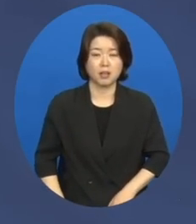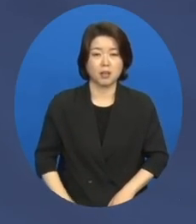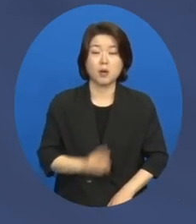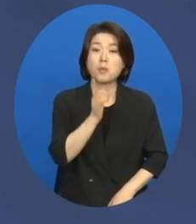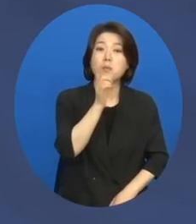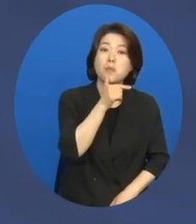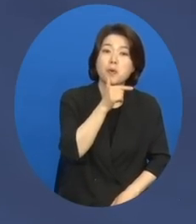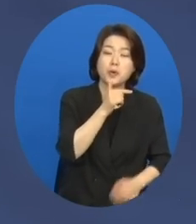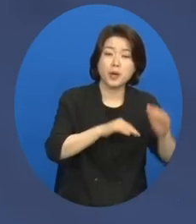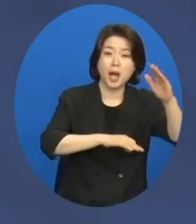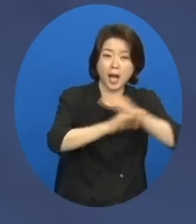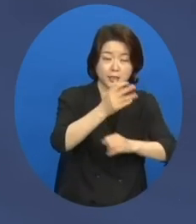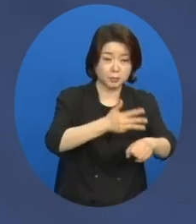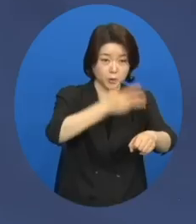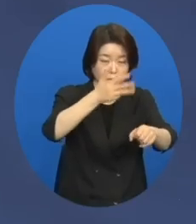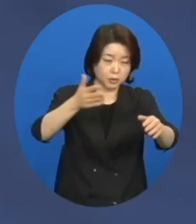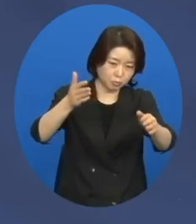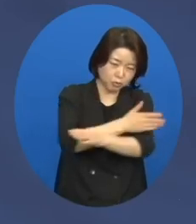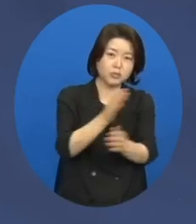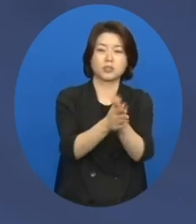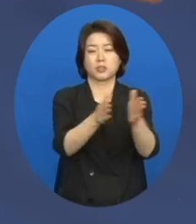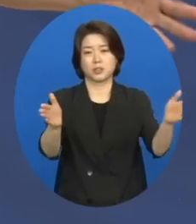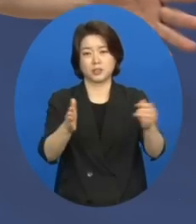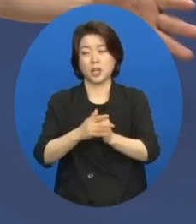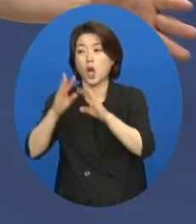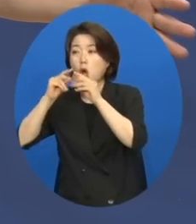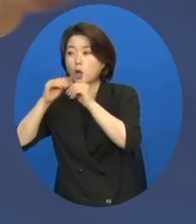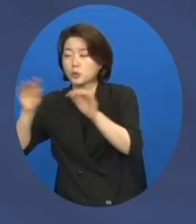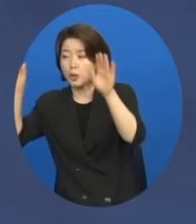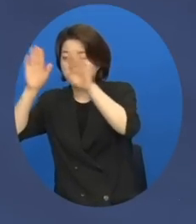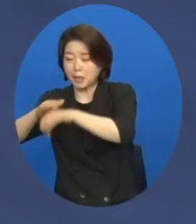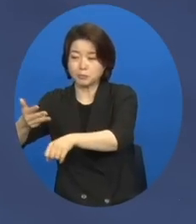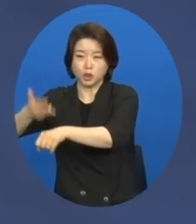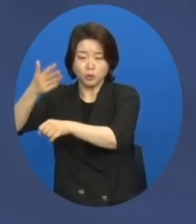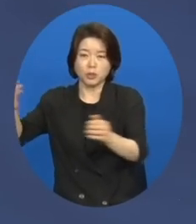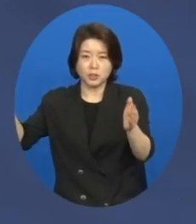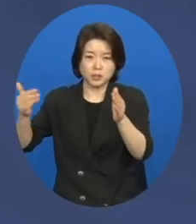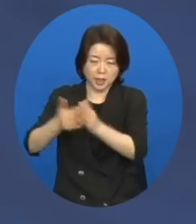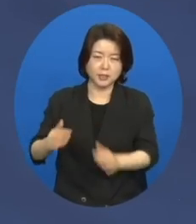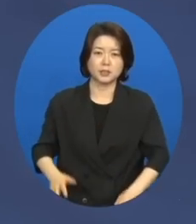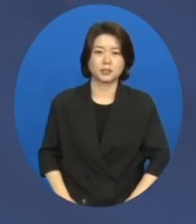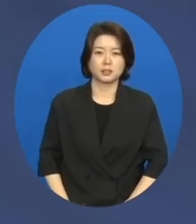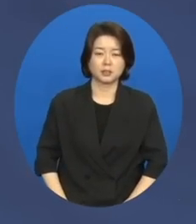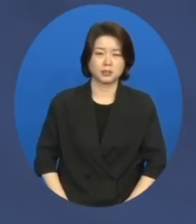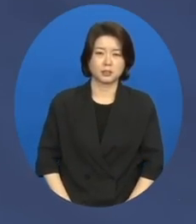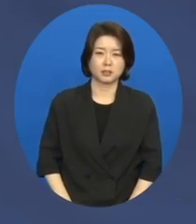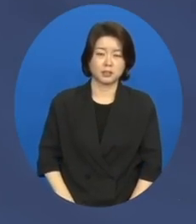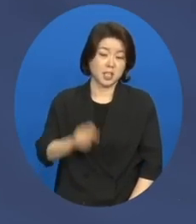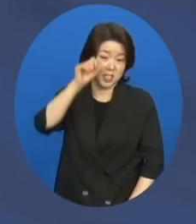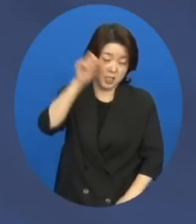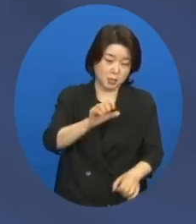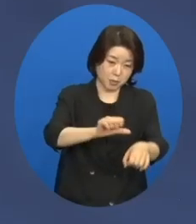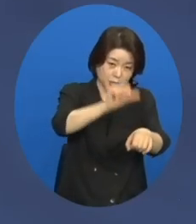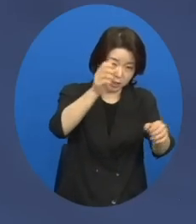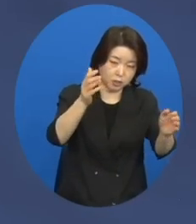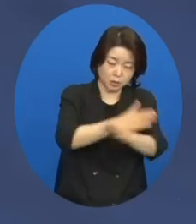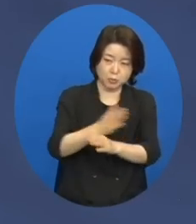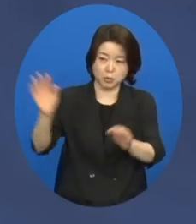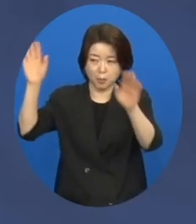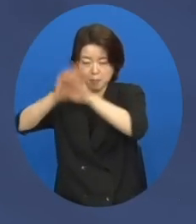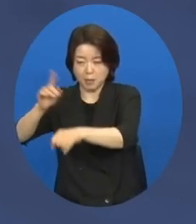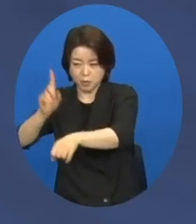월요일 날 아침 8시부터 시작해서 토요일 날 밤 8시까지 꼬박 새벽 5시부터 밤